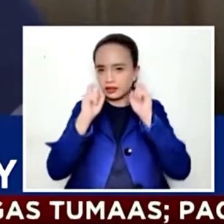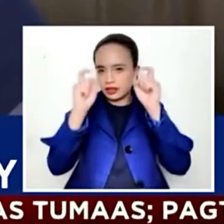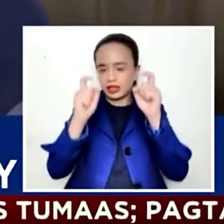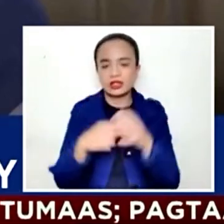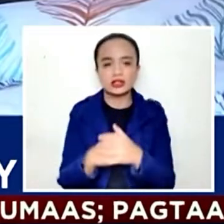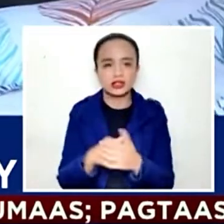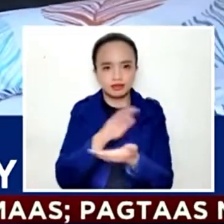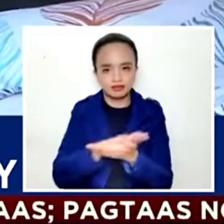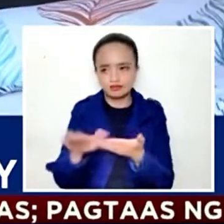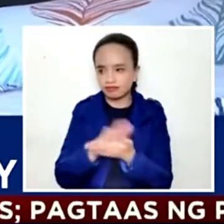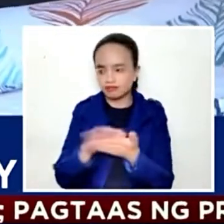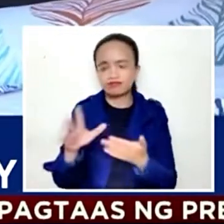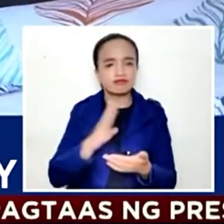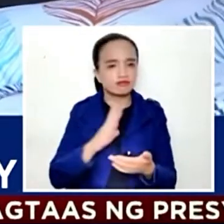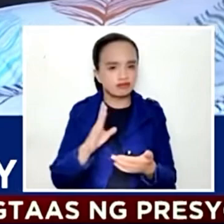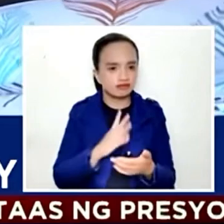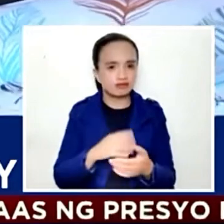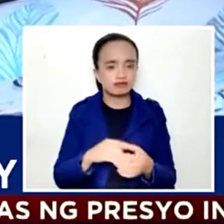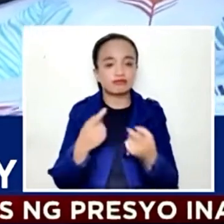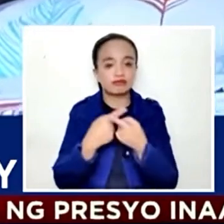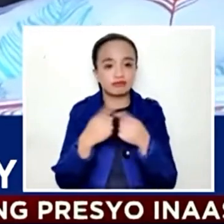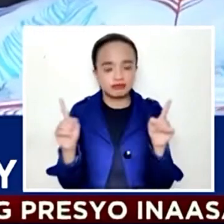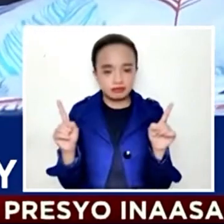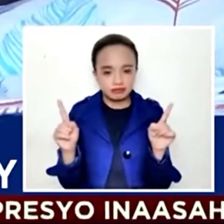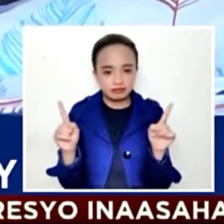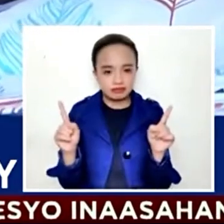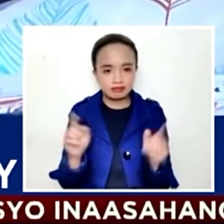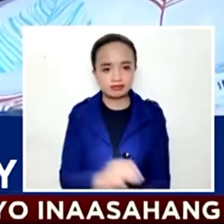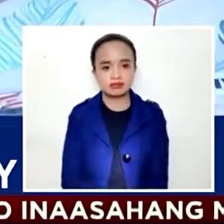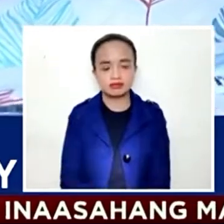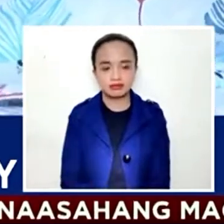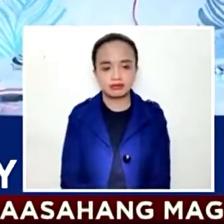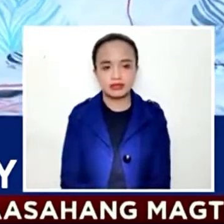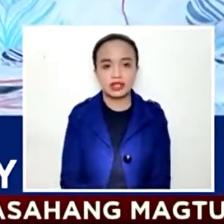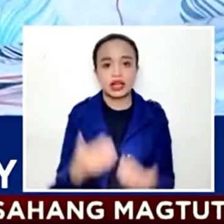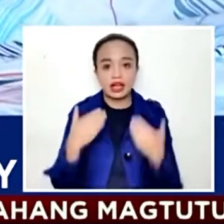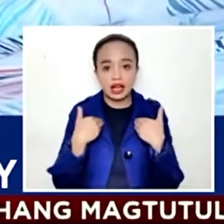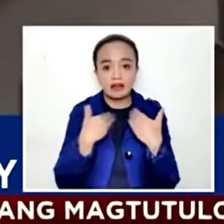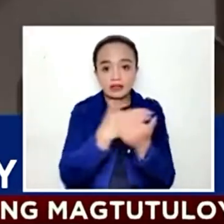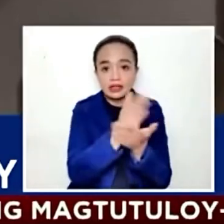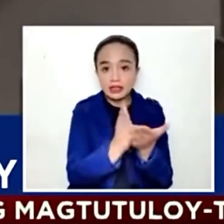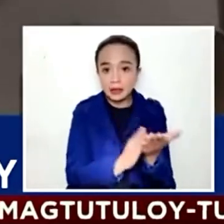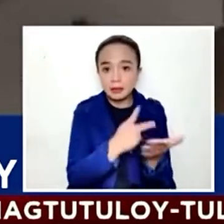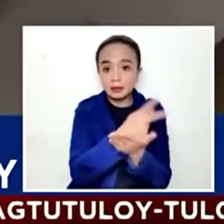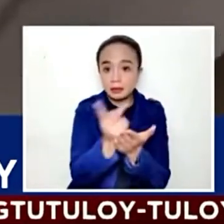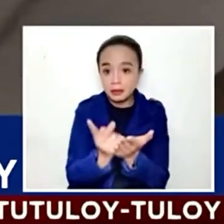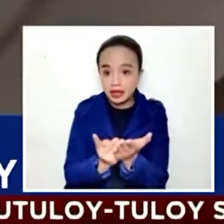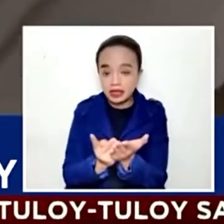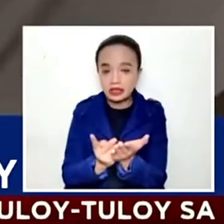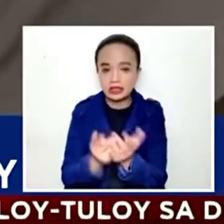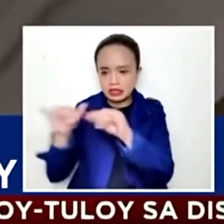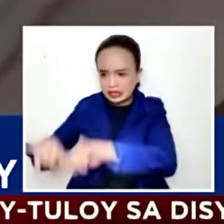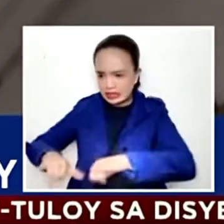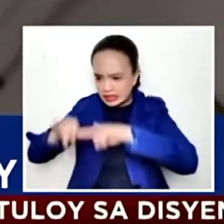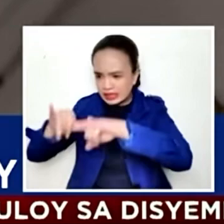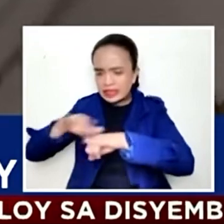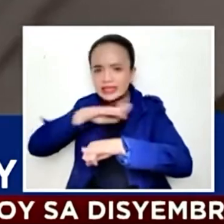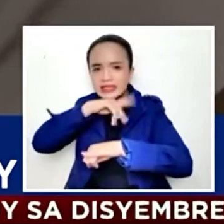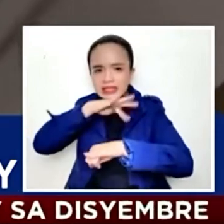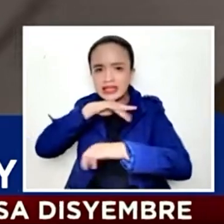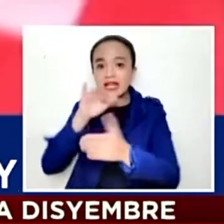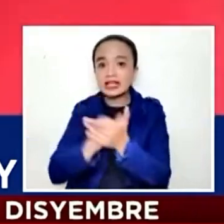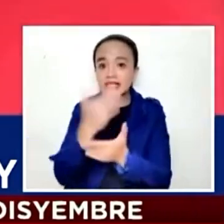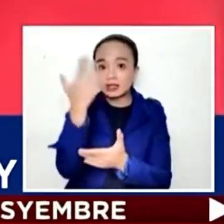paglinis ko sa bahay. Pero may mga lugar kung saan madalas na namamahay ang germs. Kaya winning discarded tip number 2